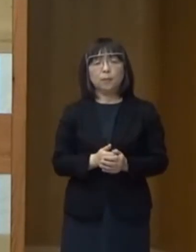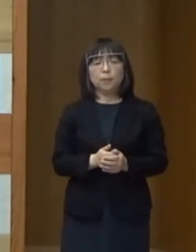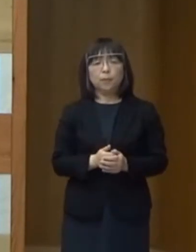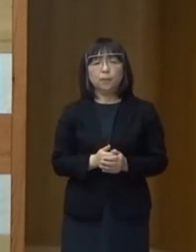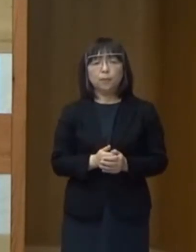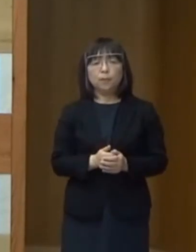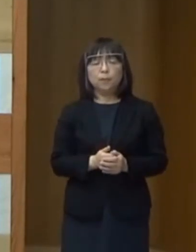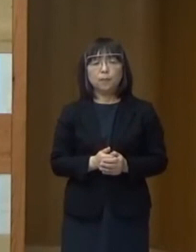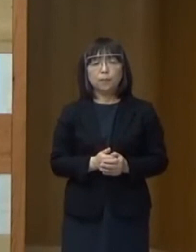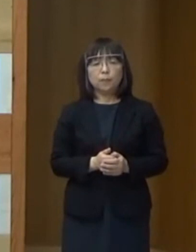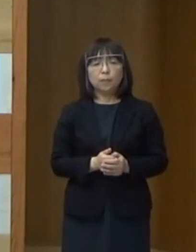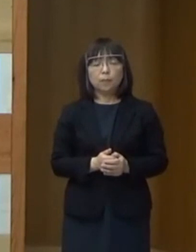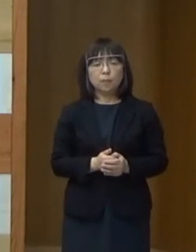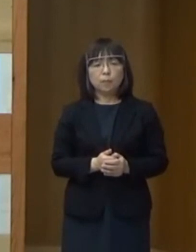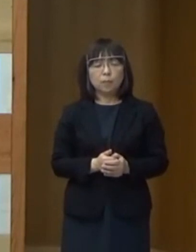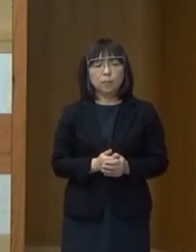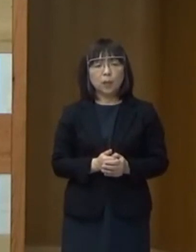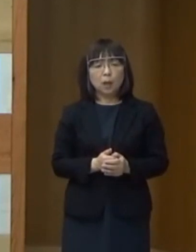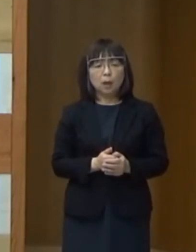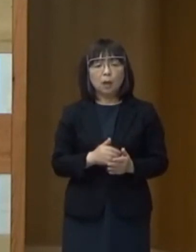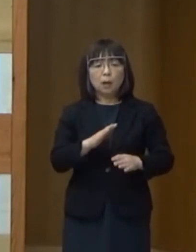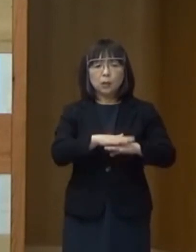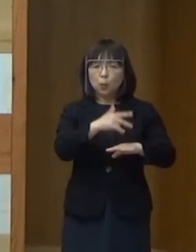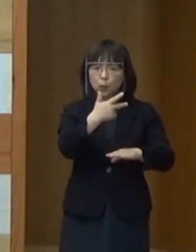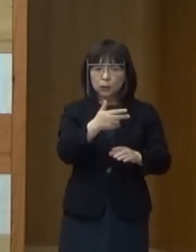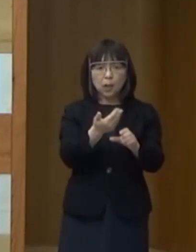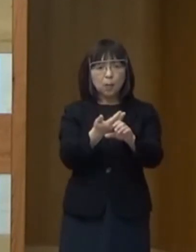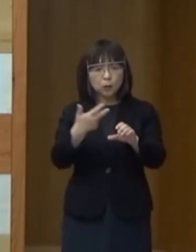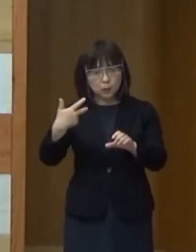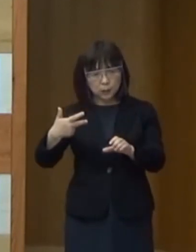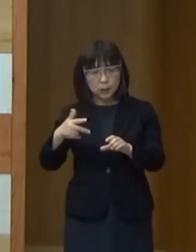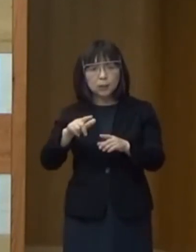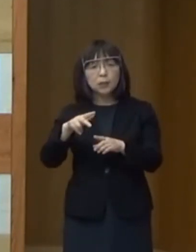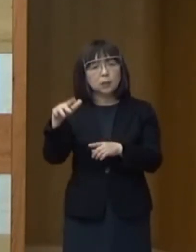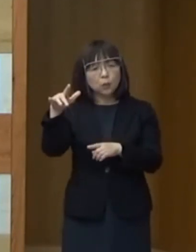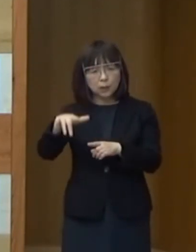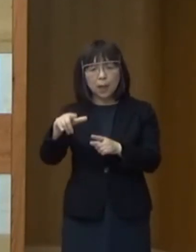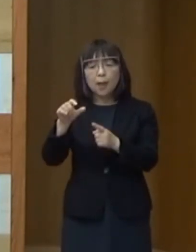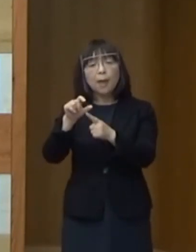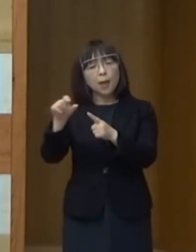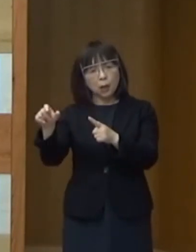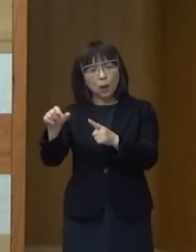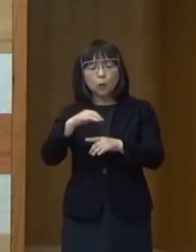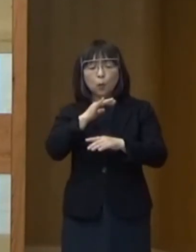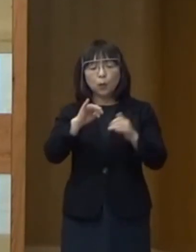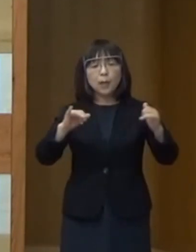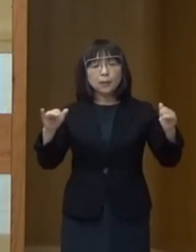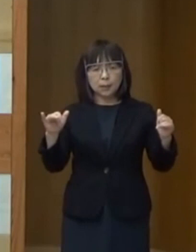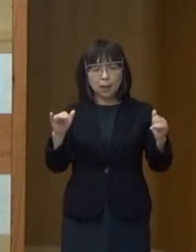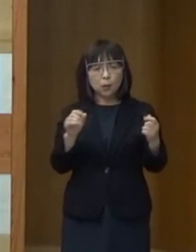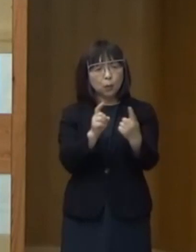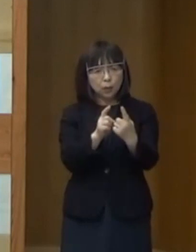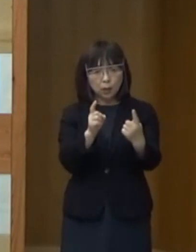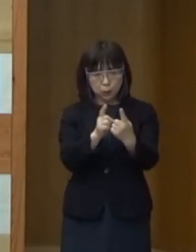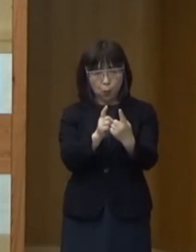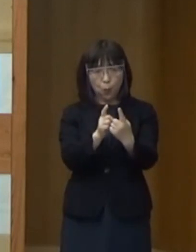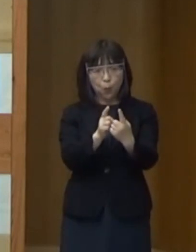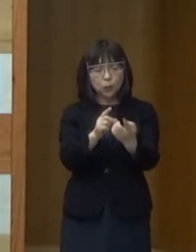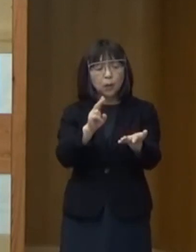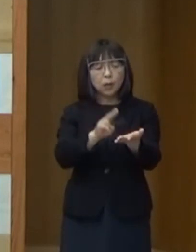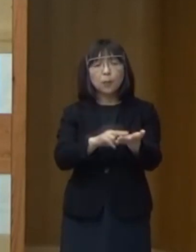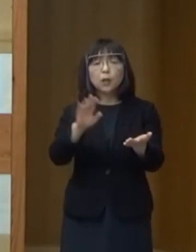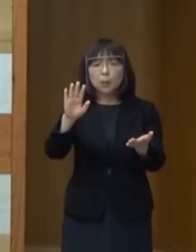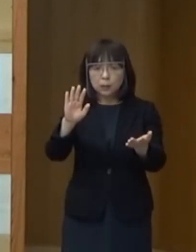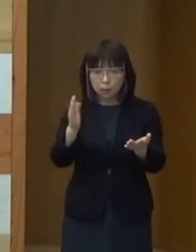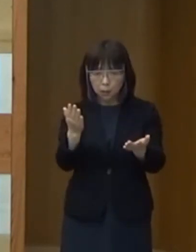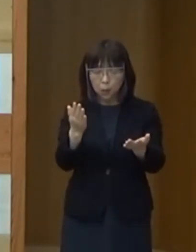。当初、札幌市、江別市、千歳市、恵庭市の高齢者の方々を対象としてお